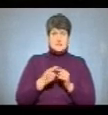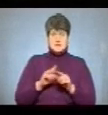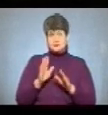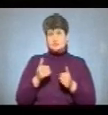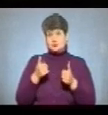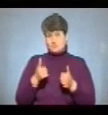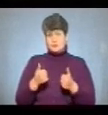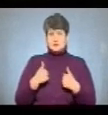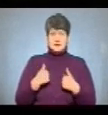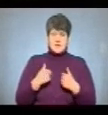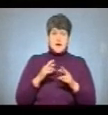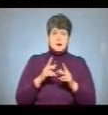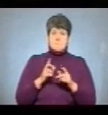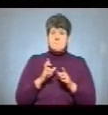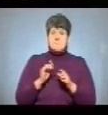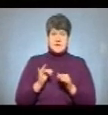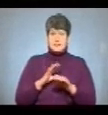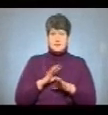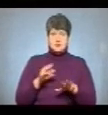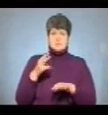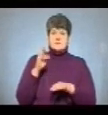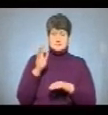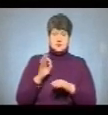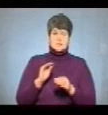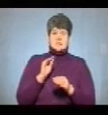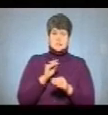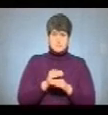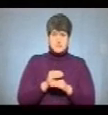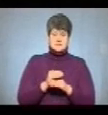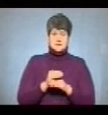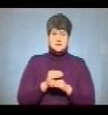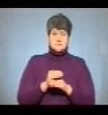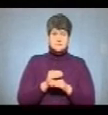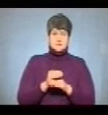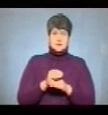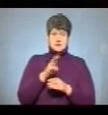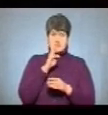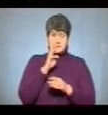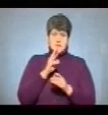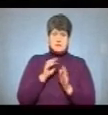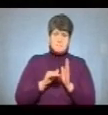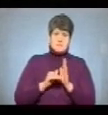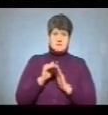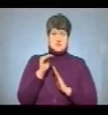добре, тому що як би там не було, але і 20% надбавки в заплаті, і підвищення